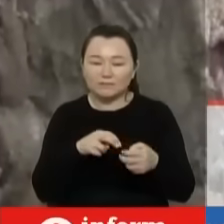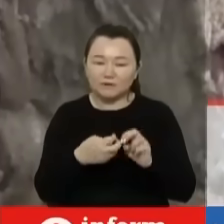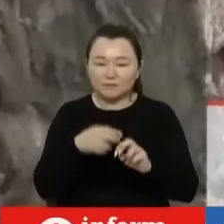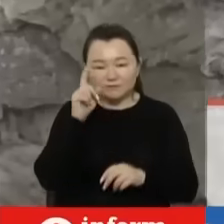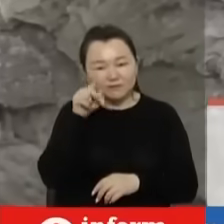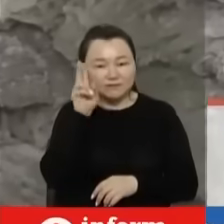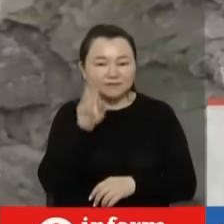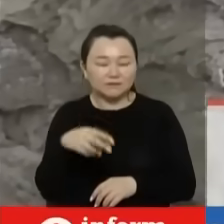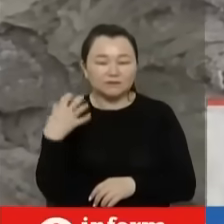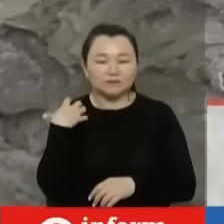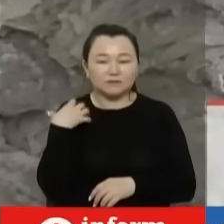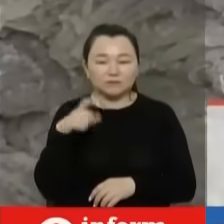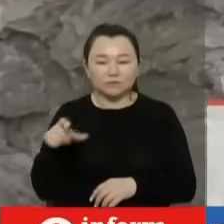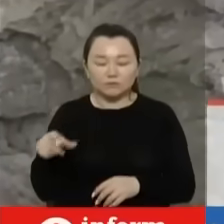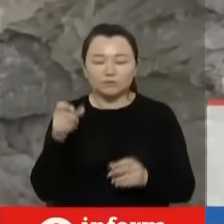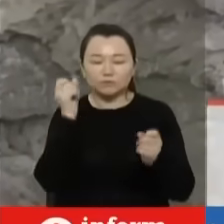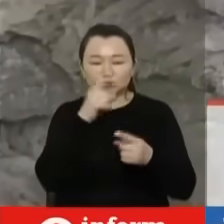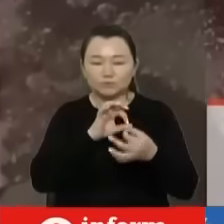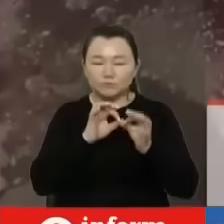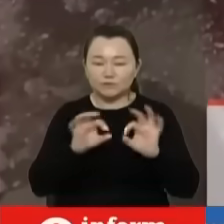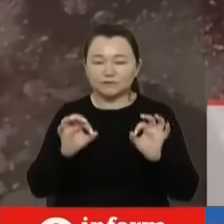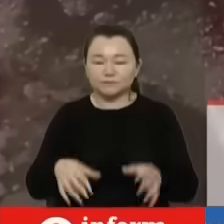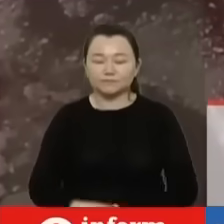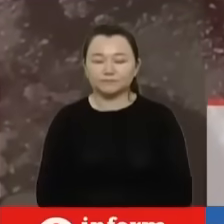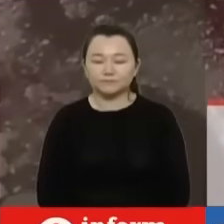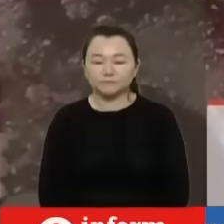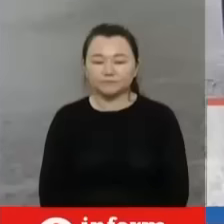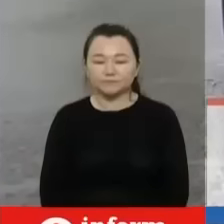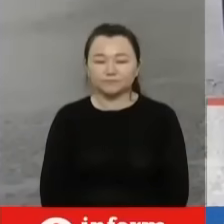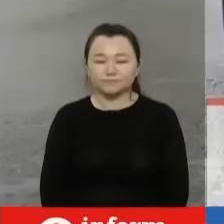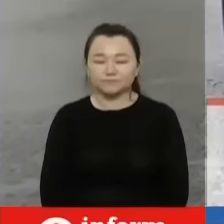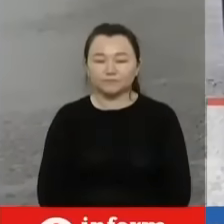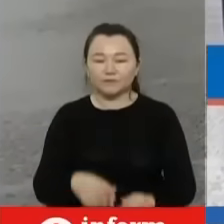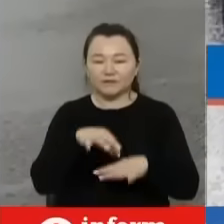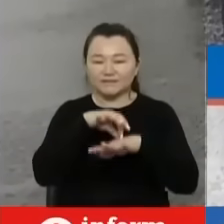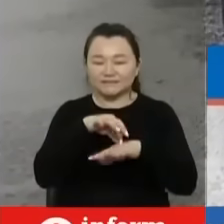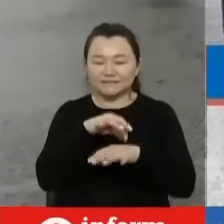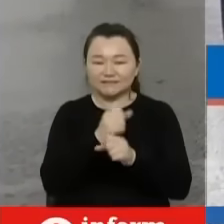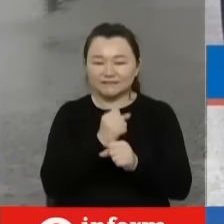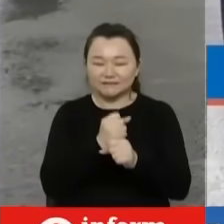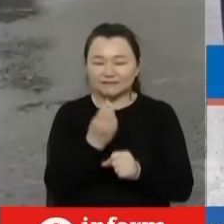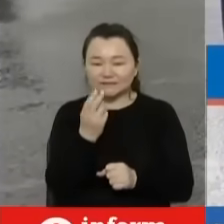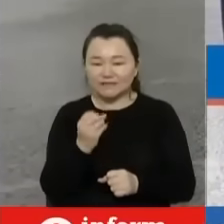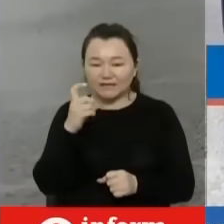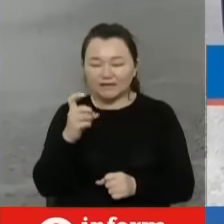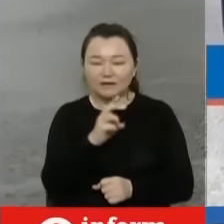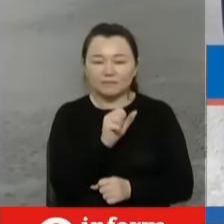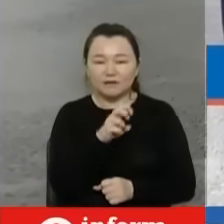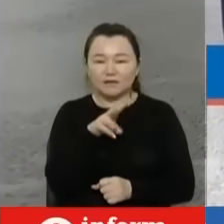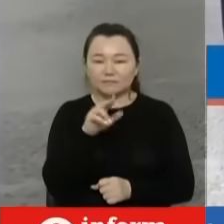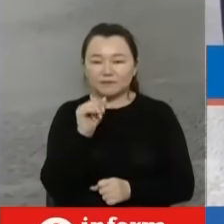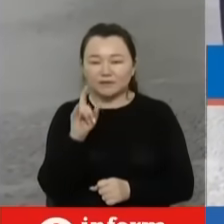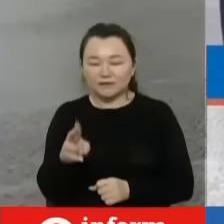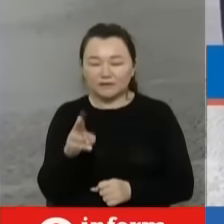ма? Тараптарды өңірдегі әріптесім Диана Тұрлыбек тыңдап қайтты. Тері өңдеу цехі Балпық би ауылының ішінде